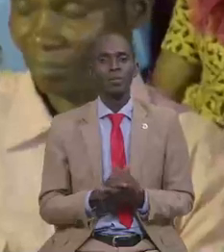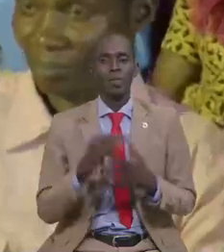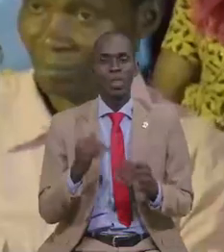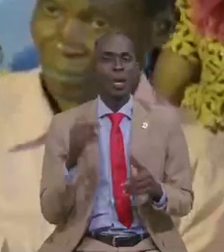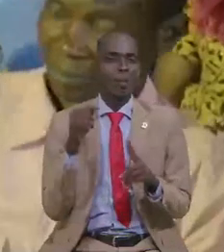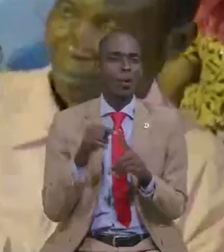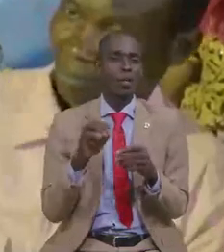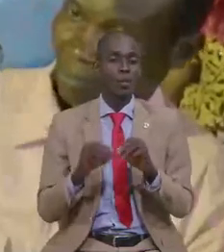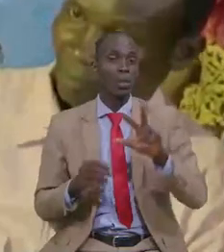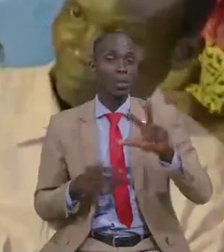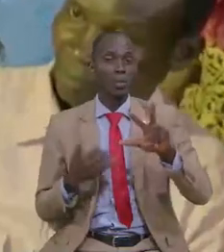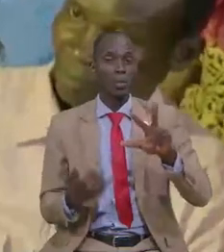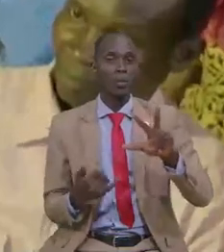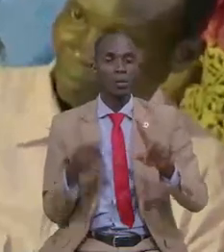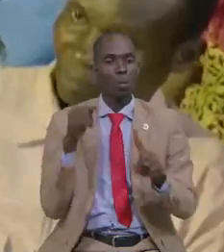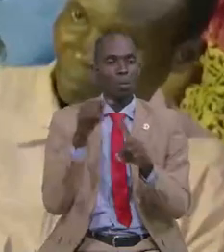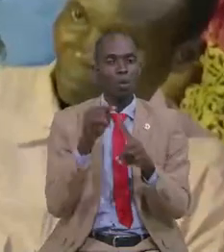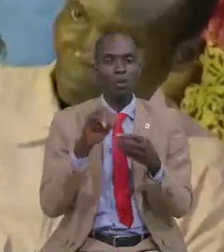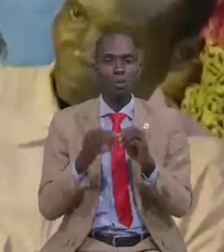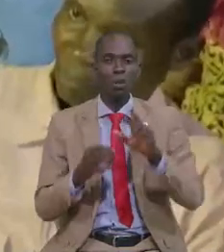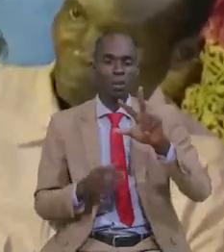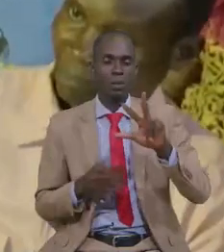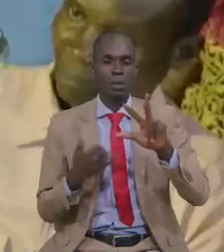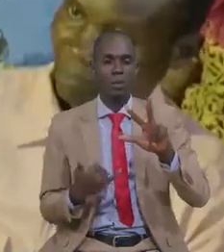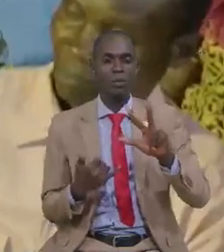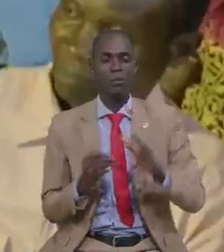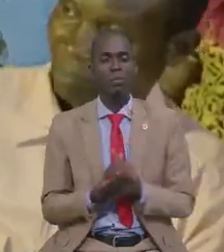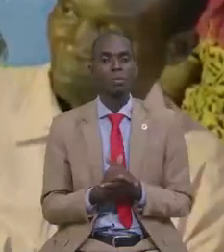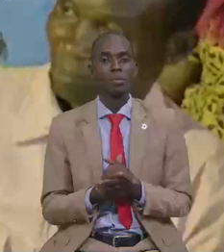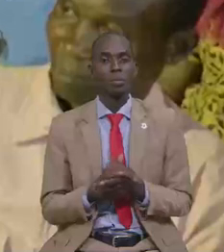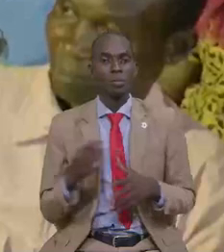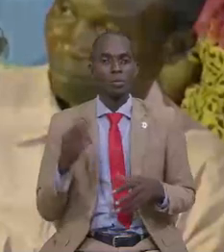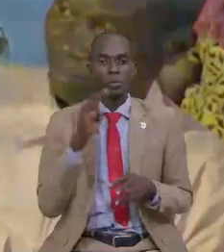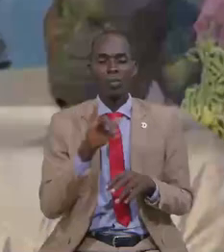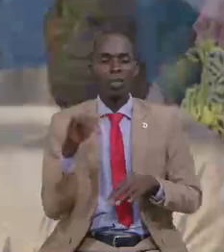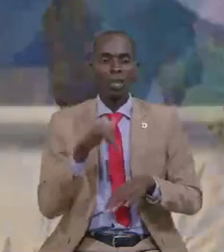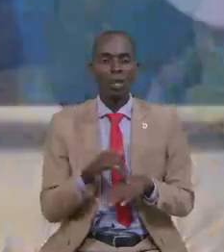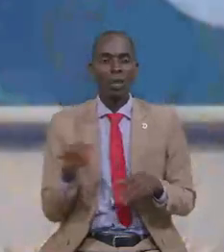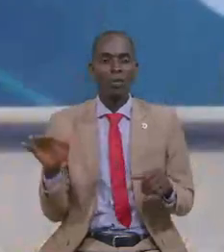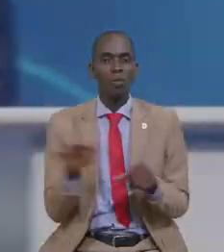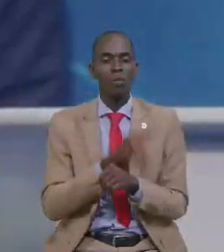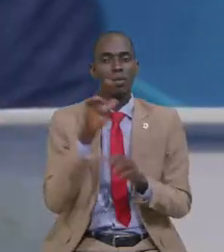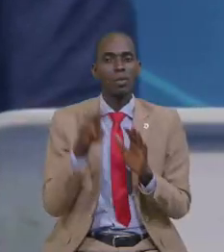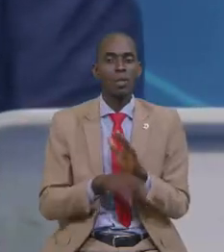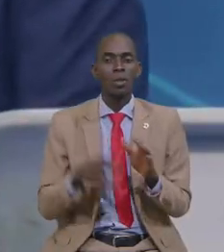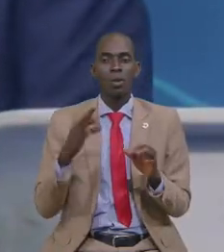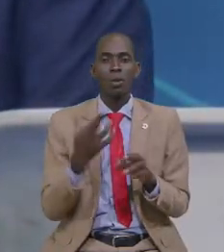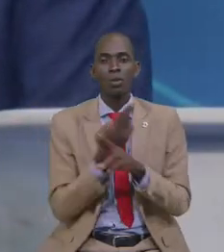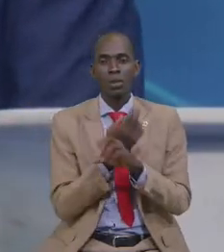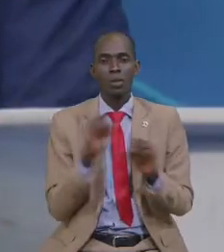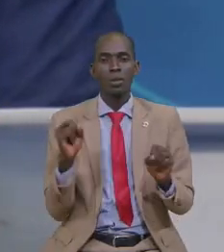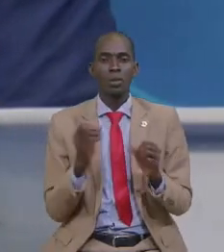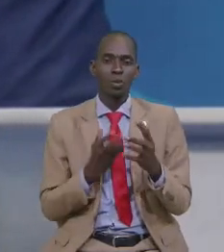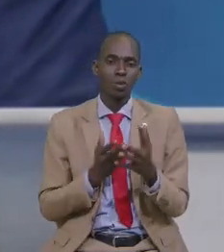Tout sera un bon amen. Nous allons au troisième point. Troisième point, nous allons voir la plénitude de